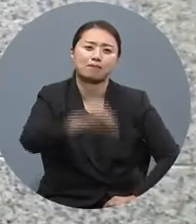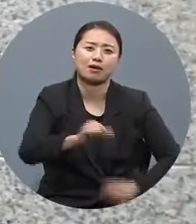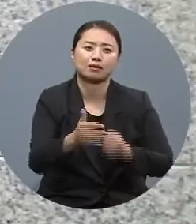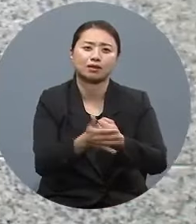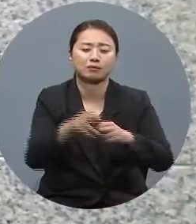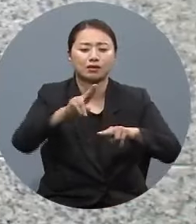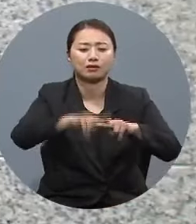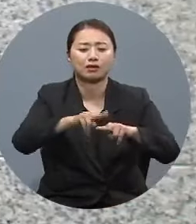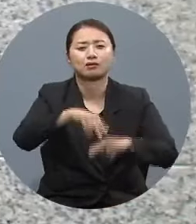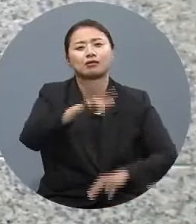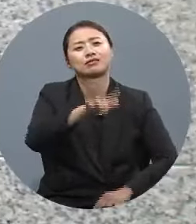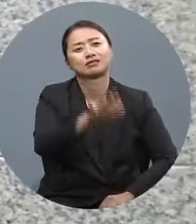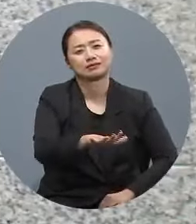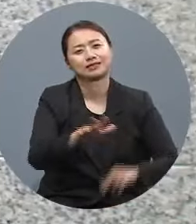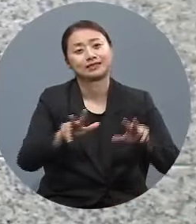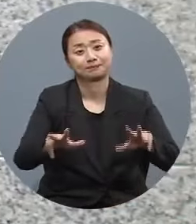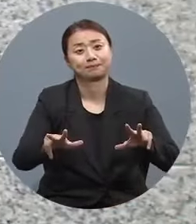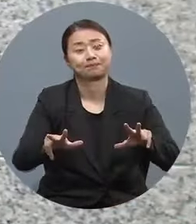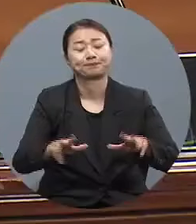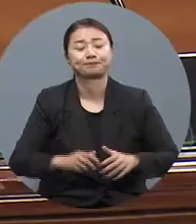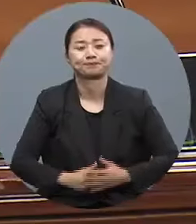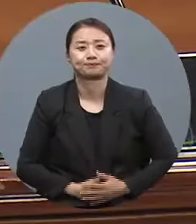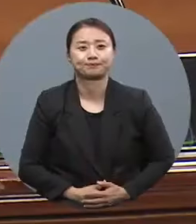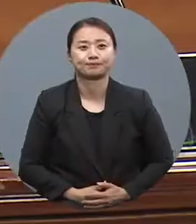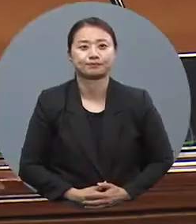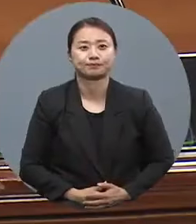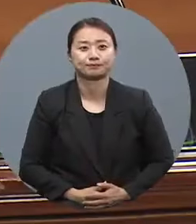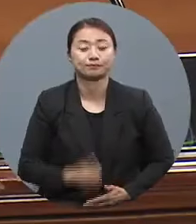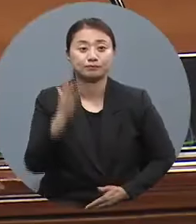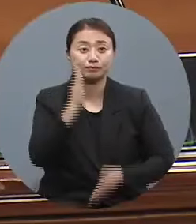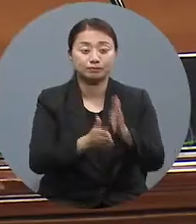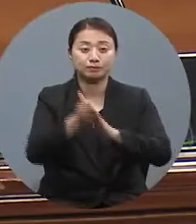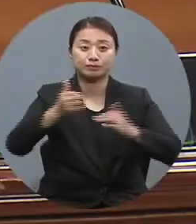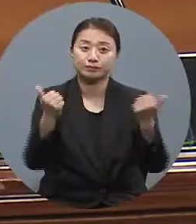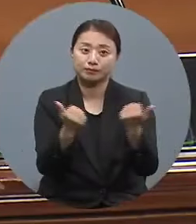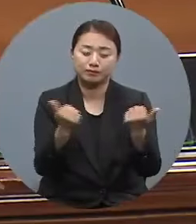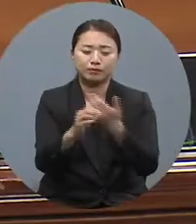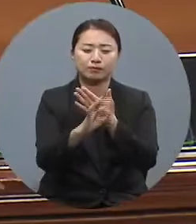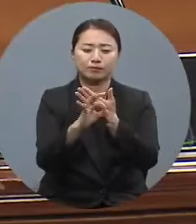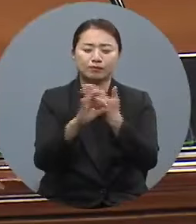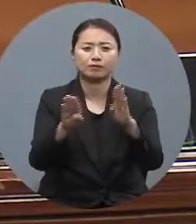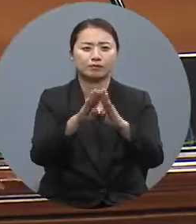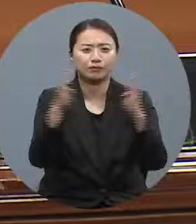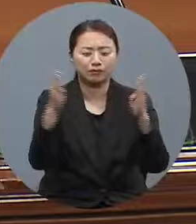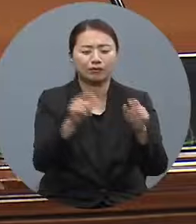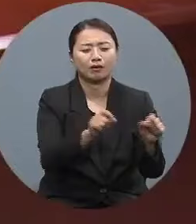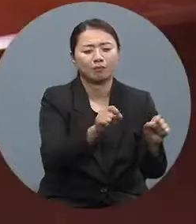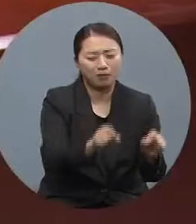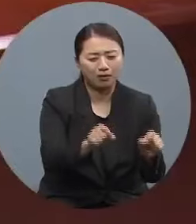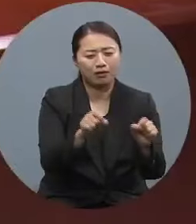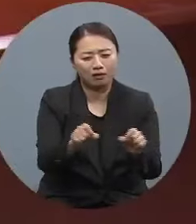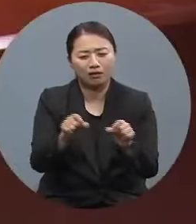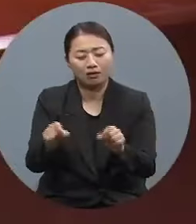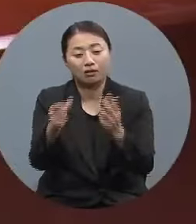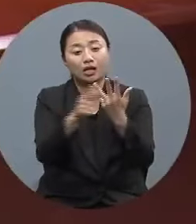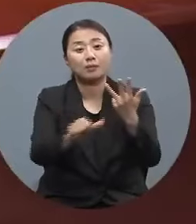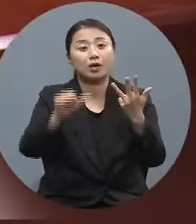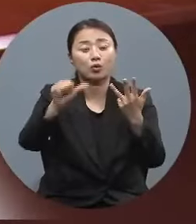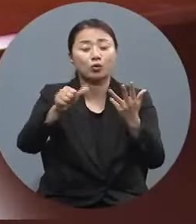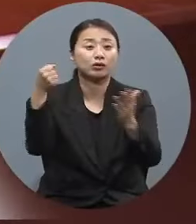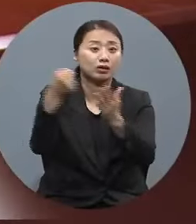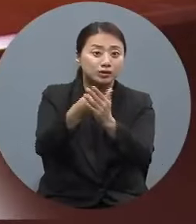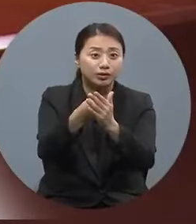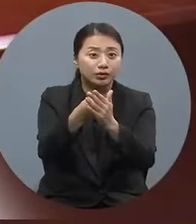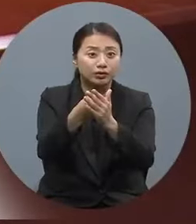실패하며 유일하게 의 공석으로 남아 있습니다 울산 시 후회는 임시의 개회를 몇 번이나 미루다 다음 달 5일